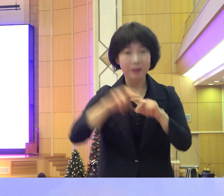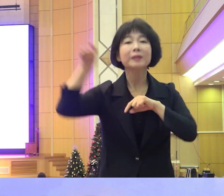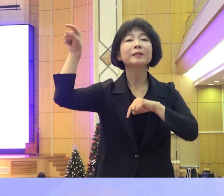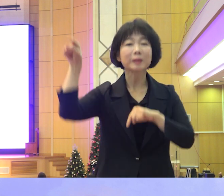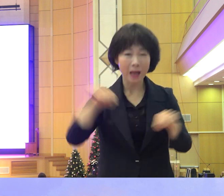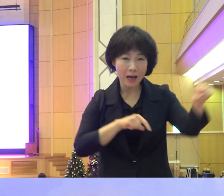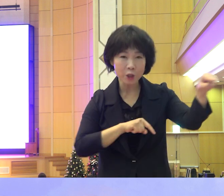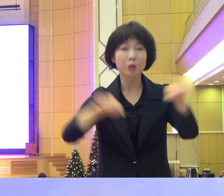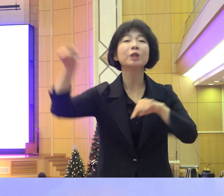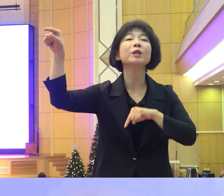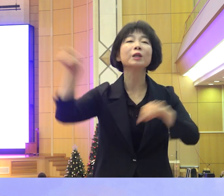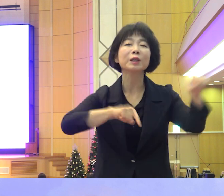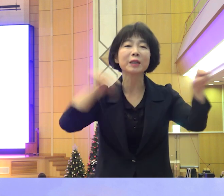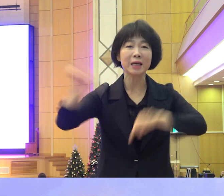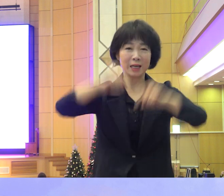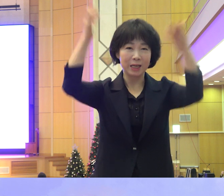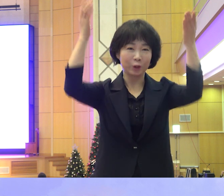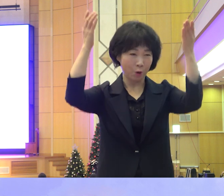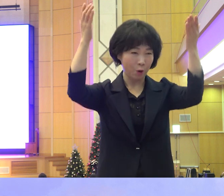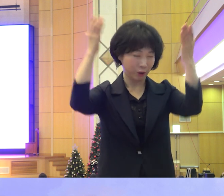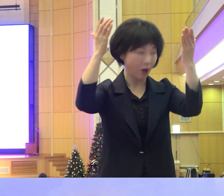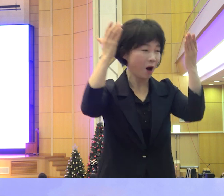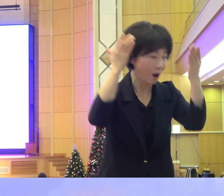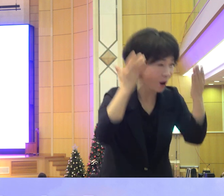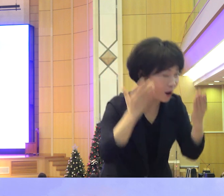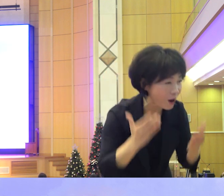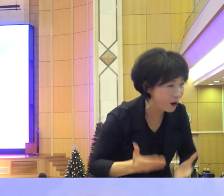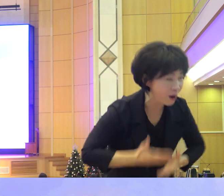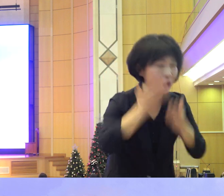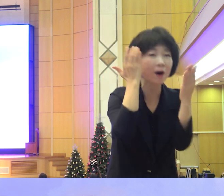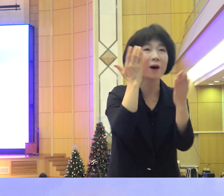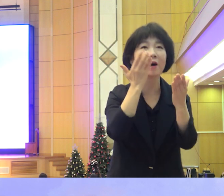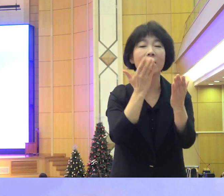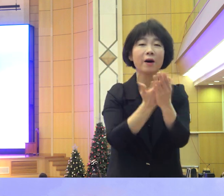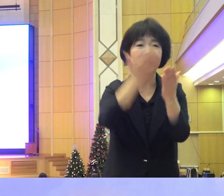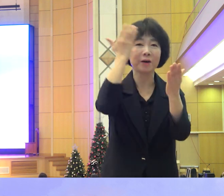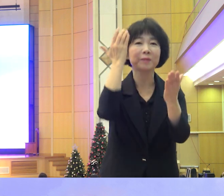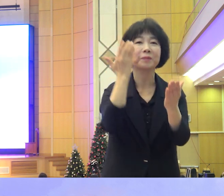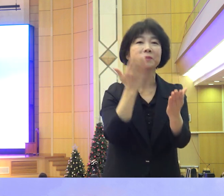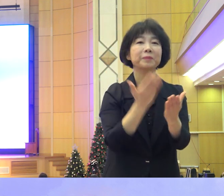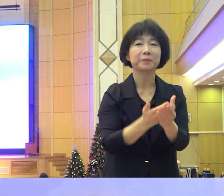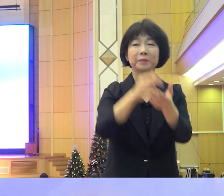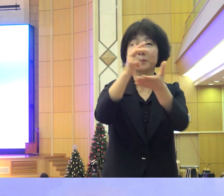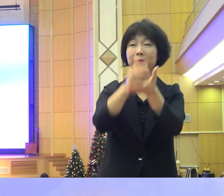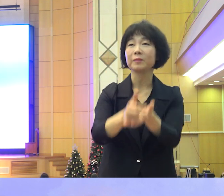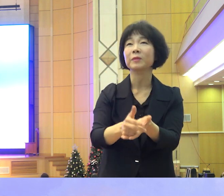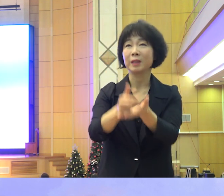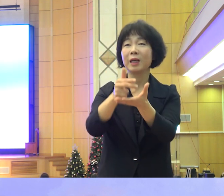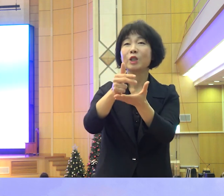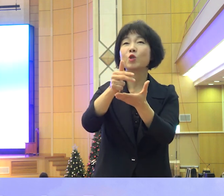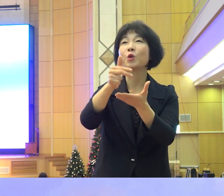다정하사. 마지막으로 찬양합니다. 주님을 찬양하오니